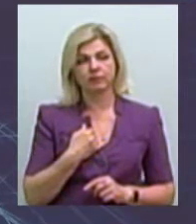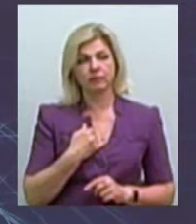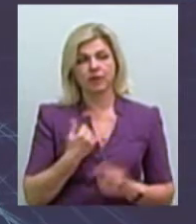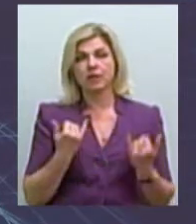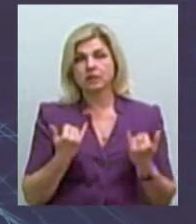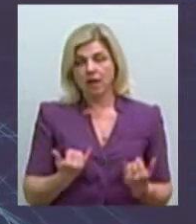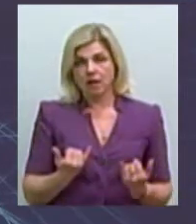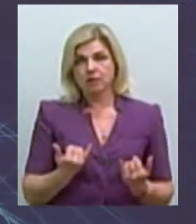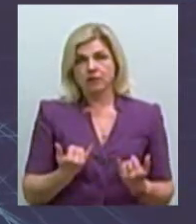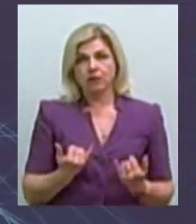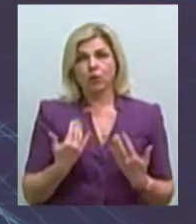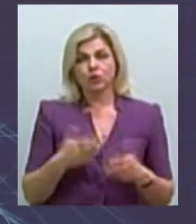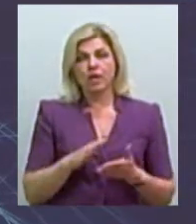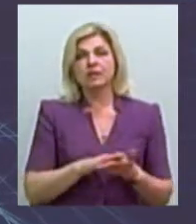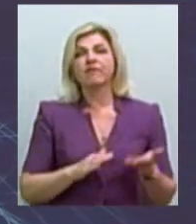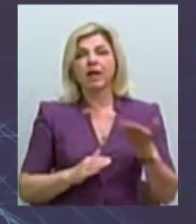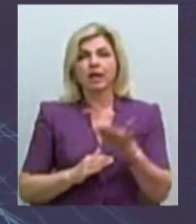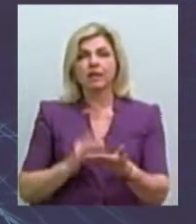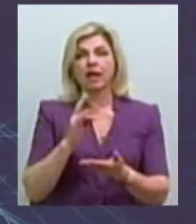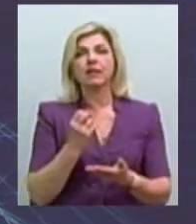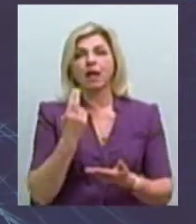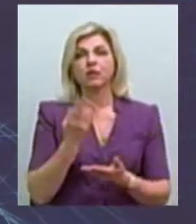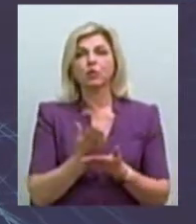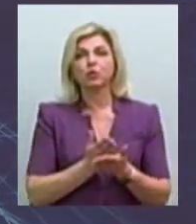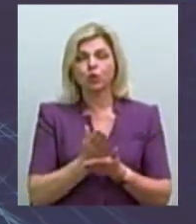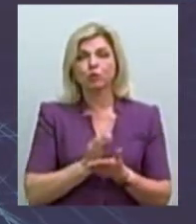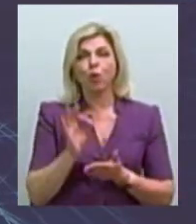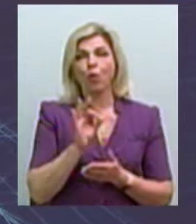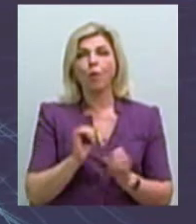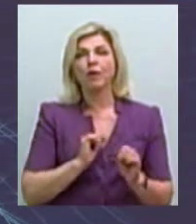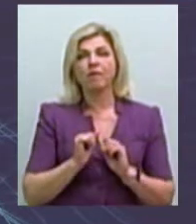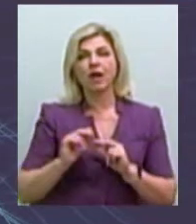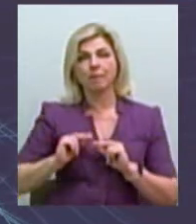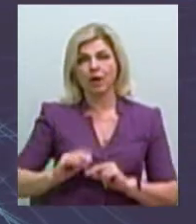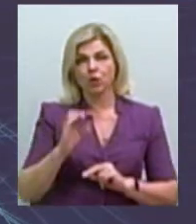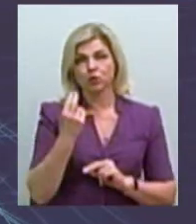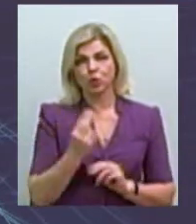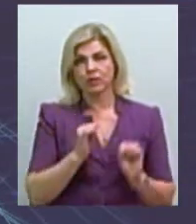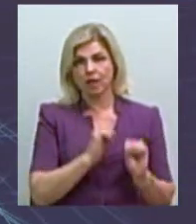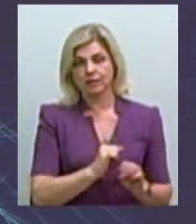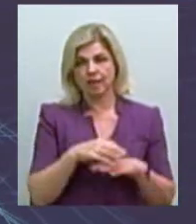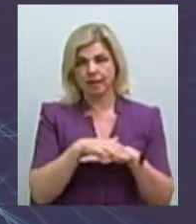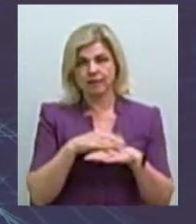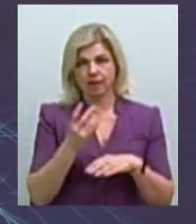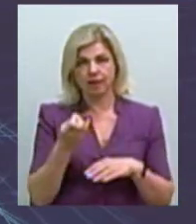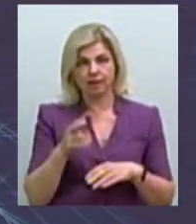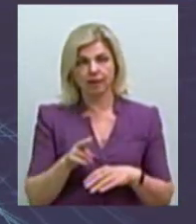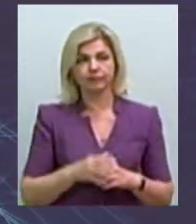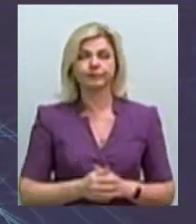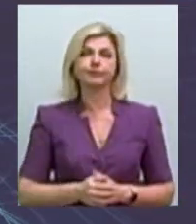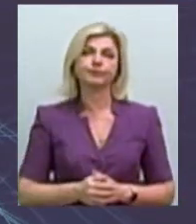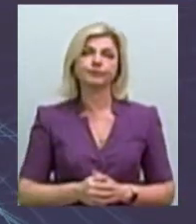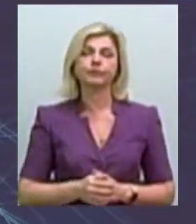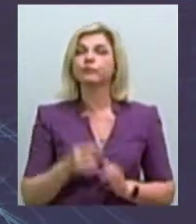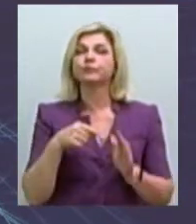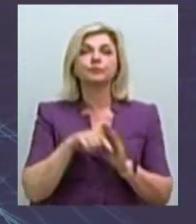зараз волна звернень до Національної служби щодо управлінь праці і соціального захисту населення. Ну,